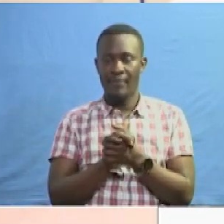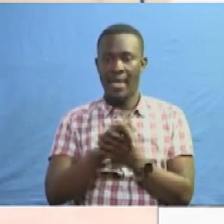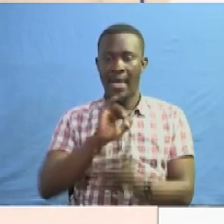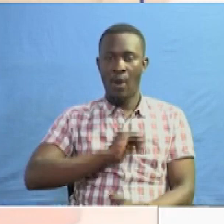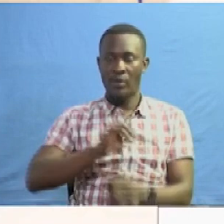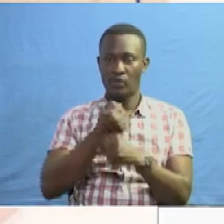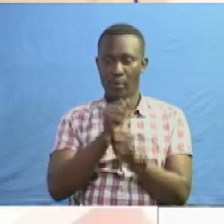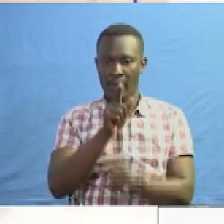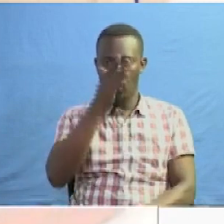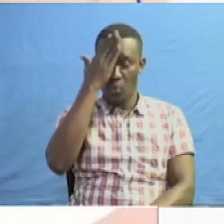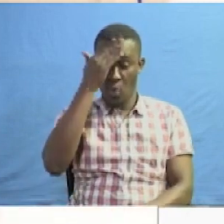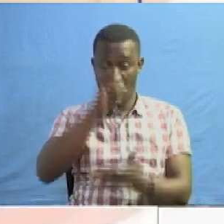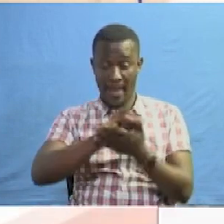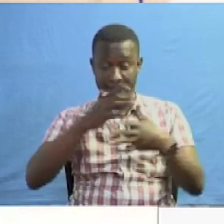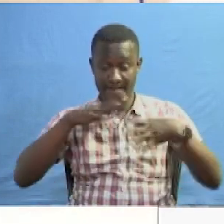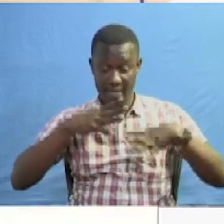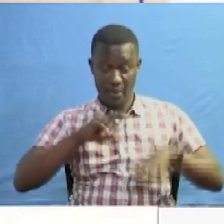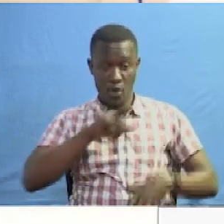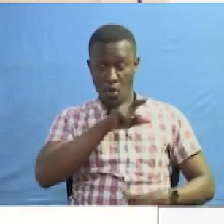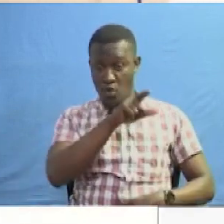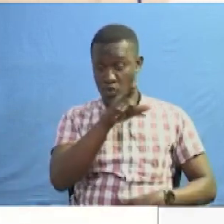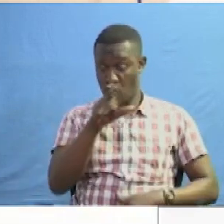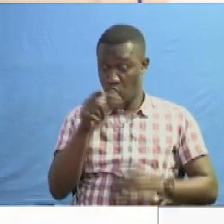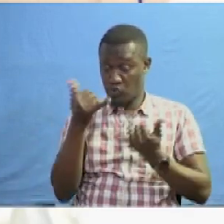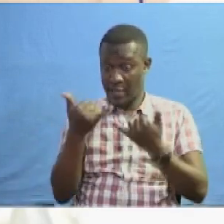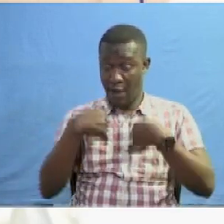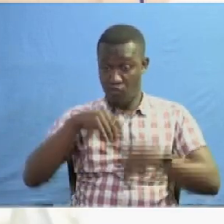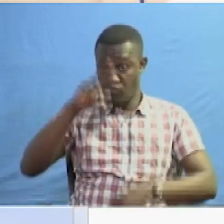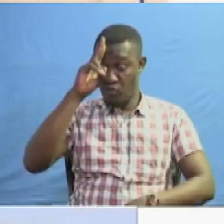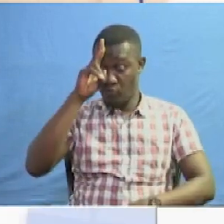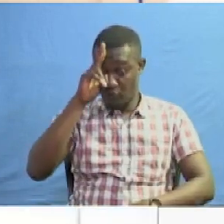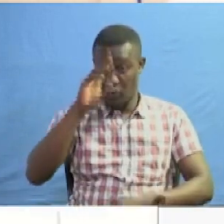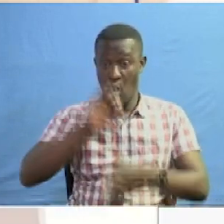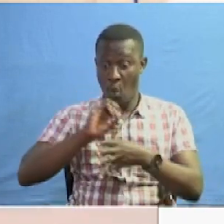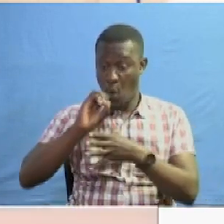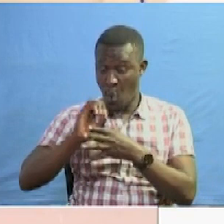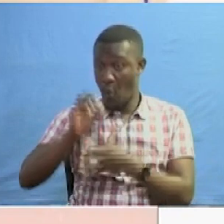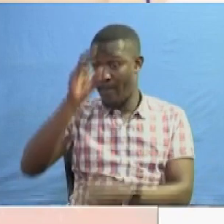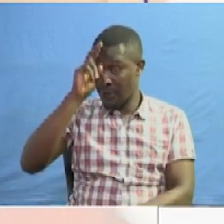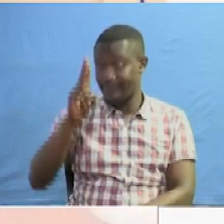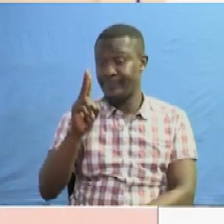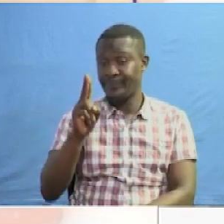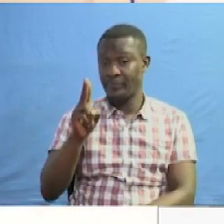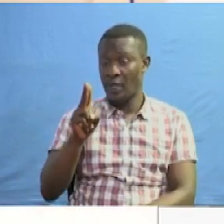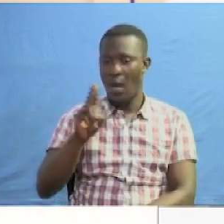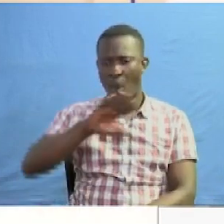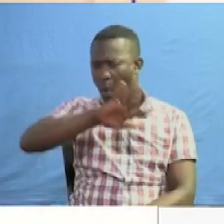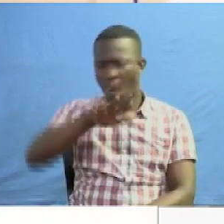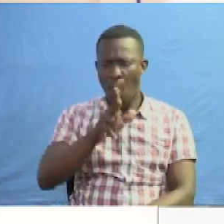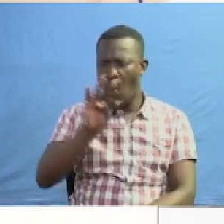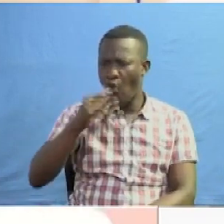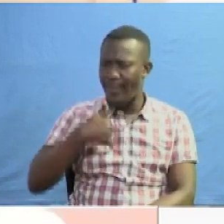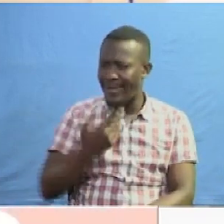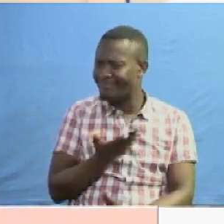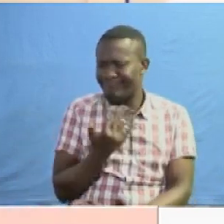Kufahamisha wananchi ya kwamba wale ambao saa hii ni mapolisi ama ni maofisa wa polisi, wao wote ni